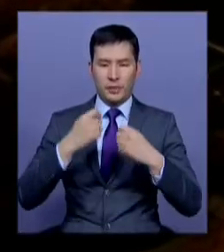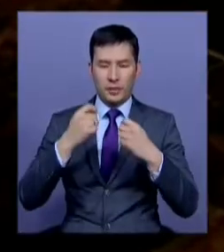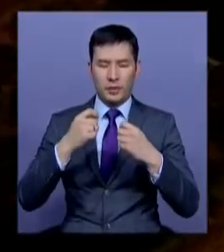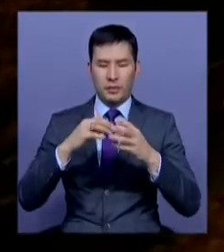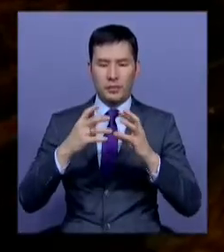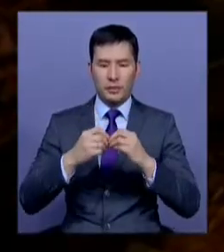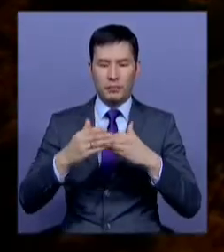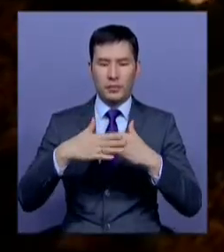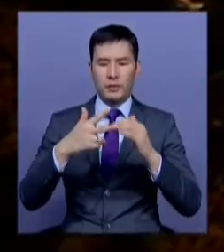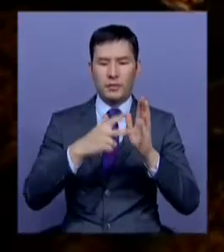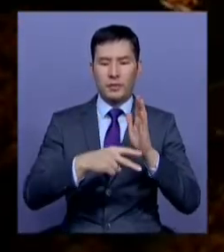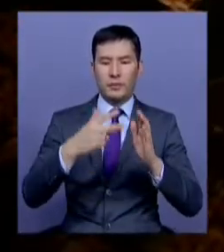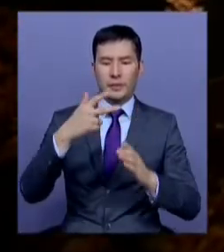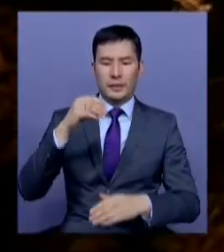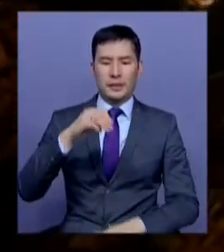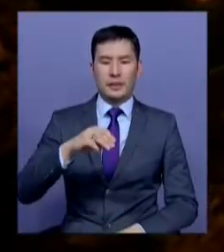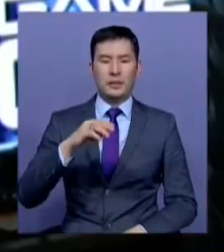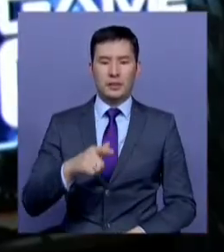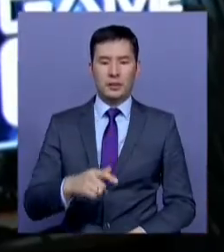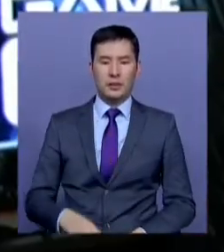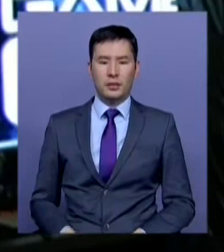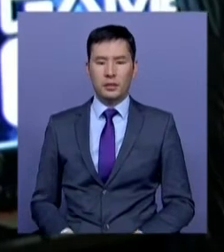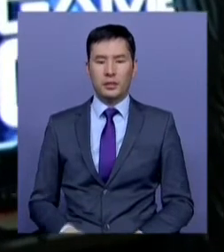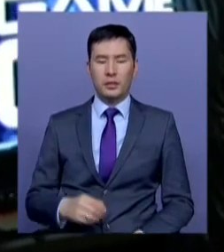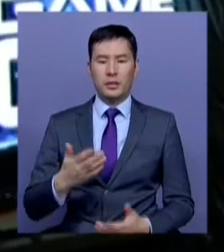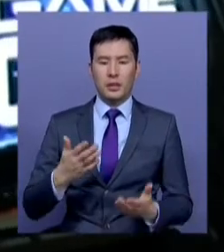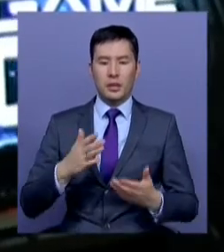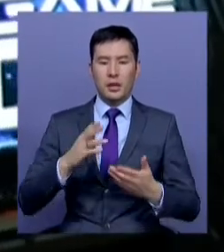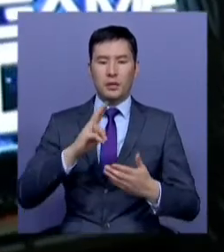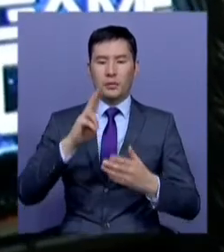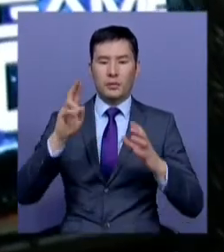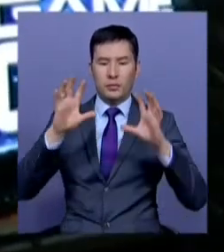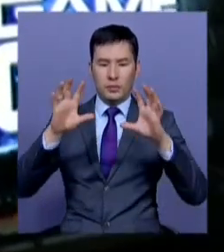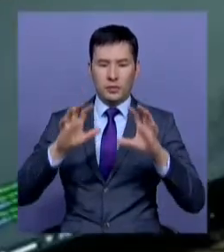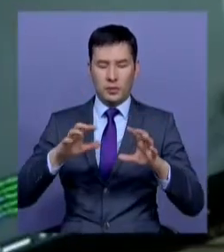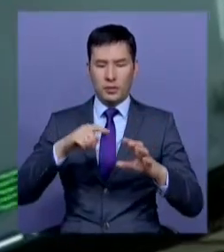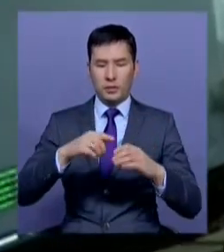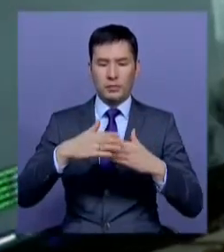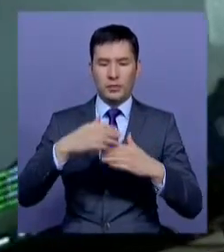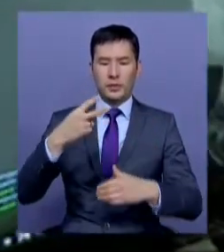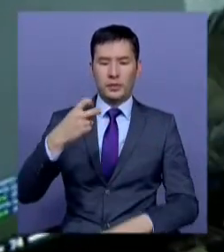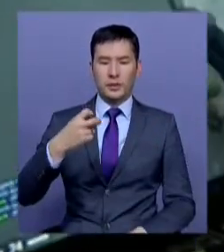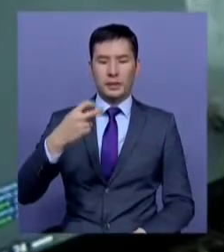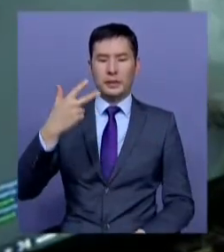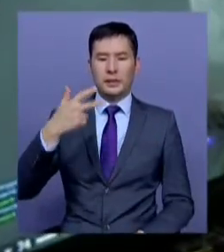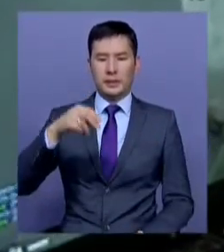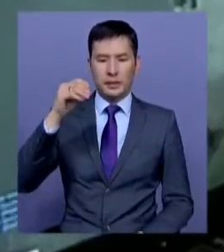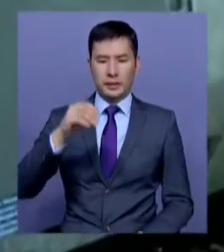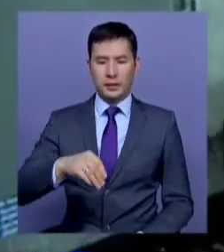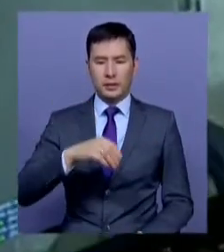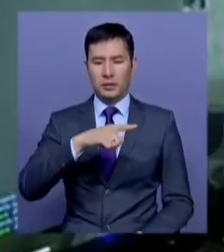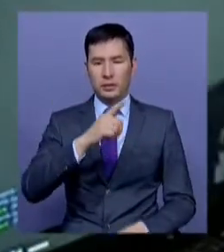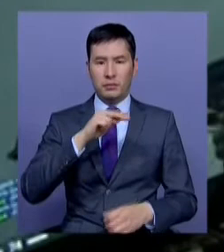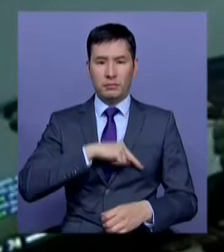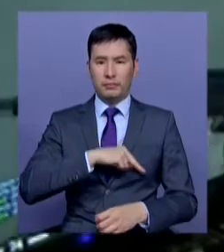тұлғаларға 83340 теңге айыппұл салынады. Ал заңды тұлғаларға салынатын айыппұл көлемі 230-дан 1600 айлық